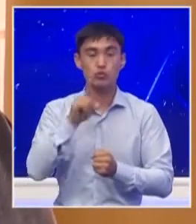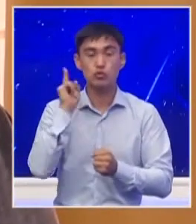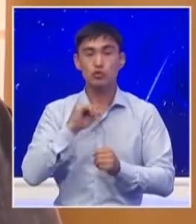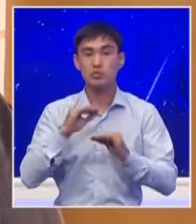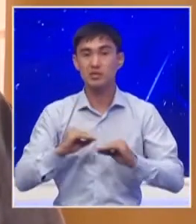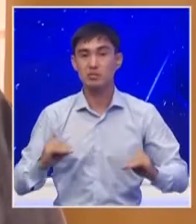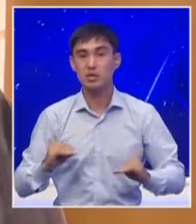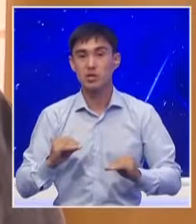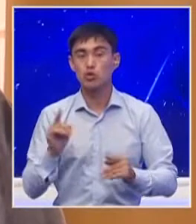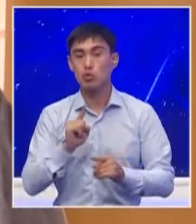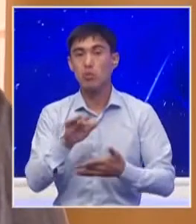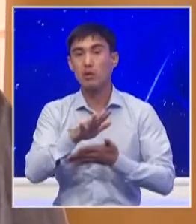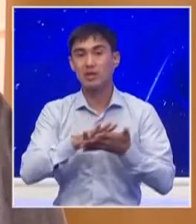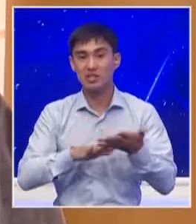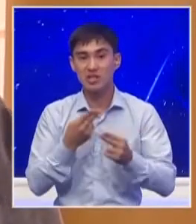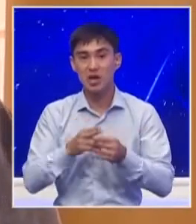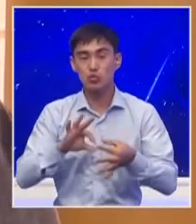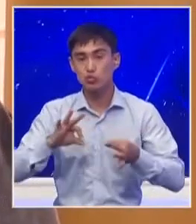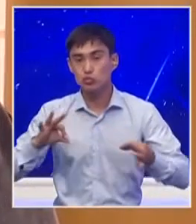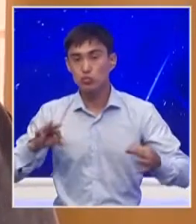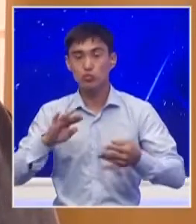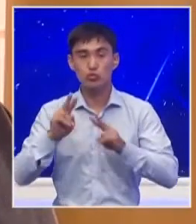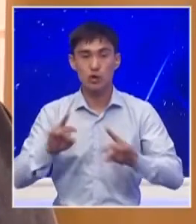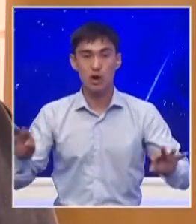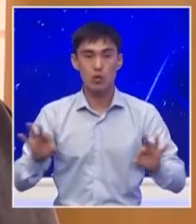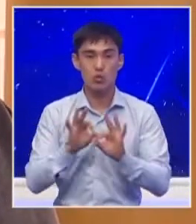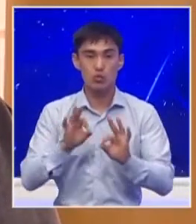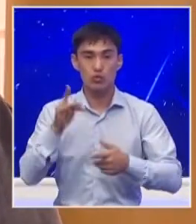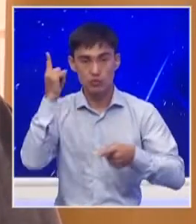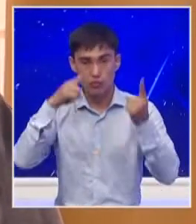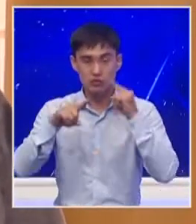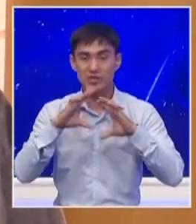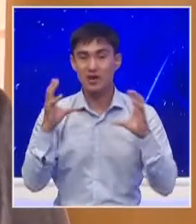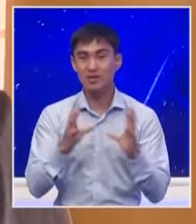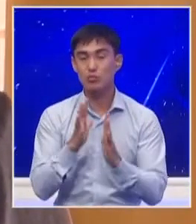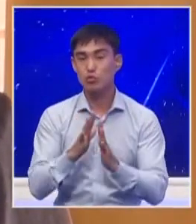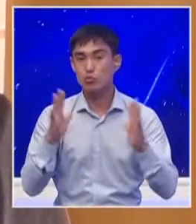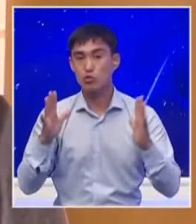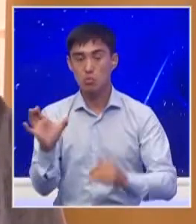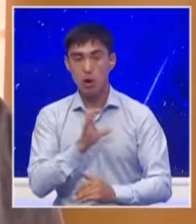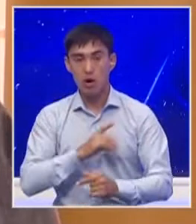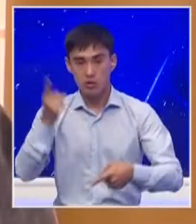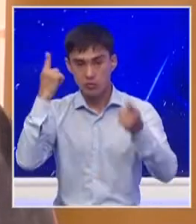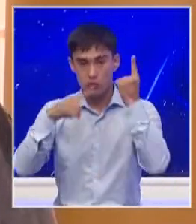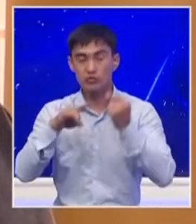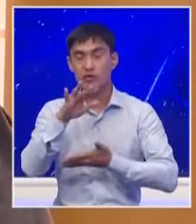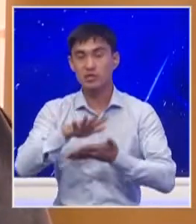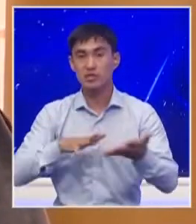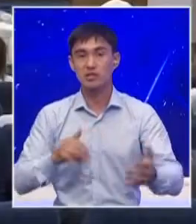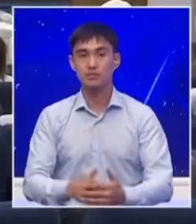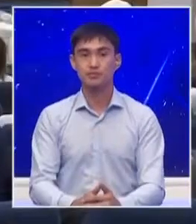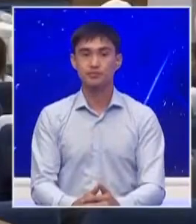учащимися чтобы продолжать эту цепочку музыкального творчества чтобы сохранить и приумножить богатое творческое наследие